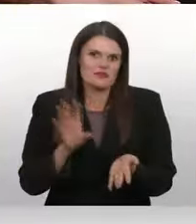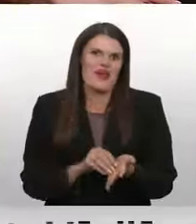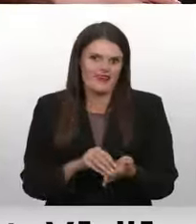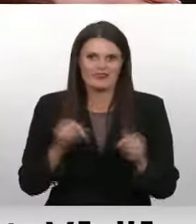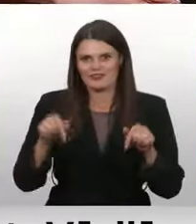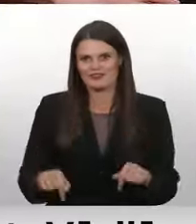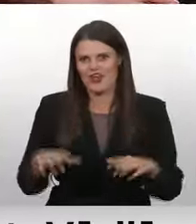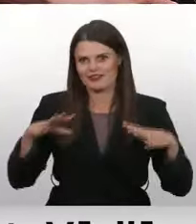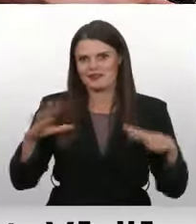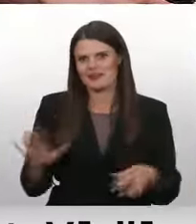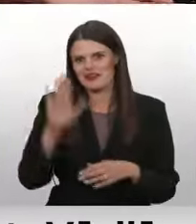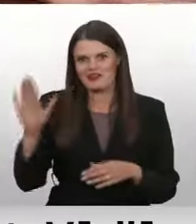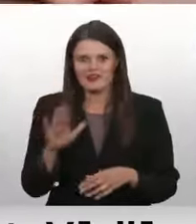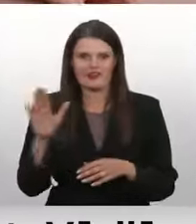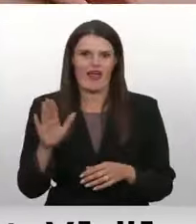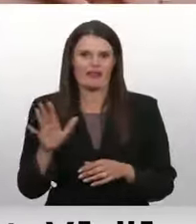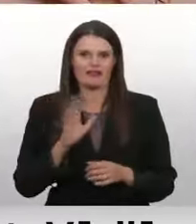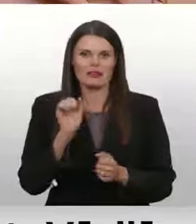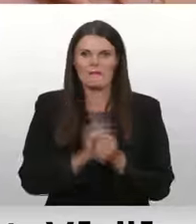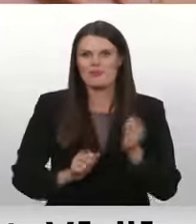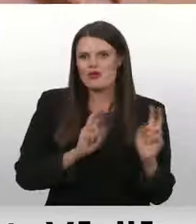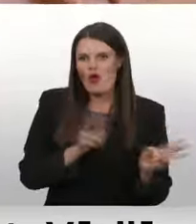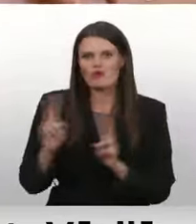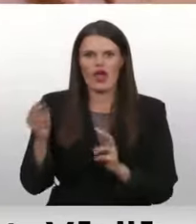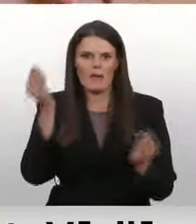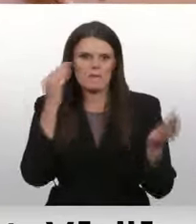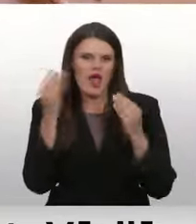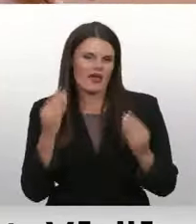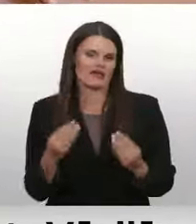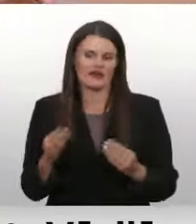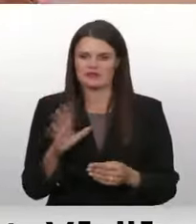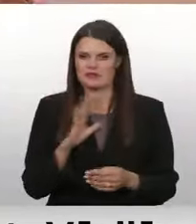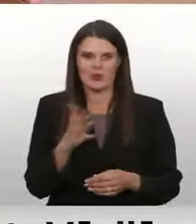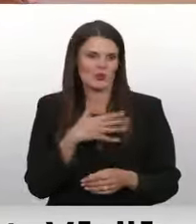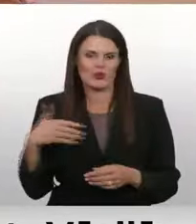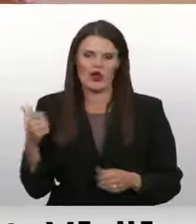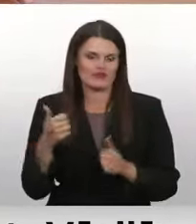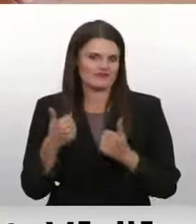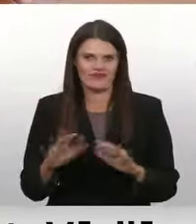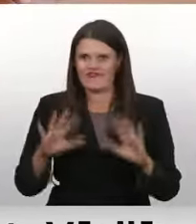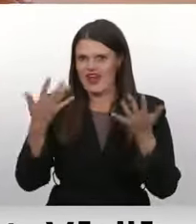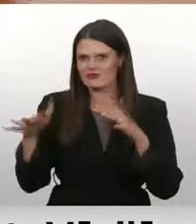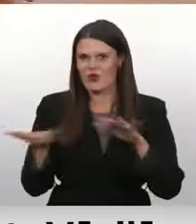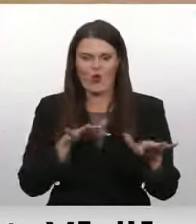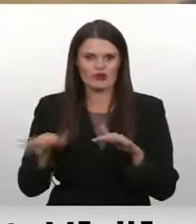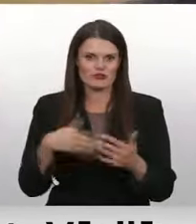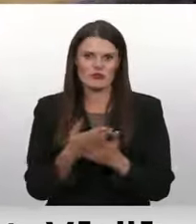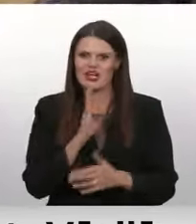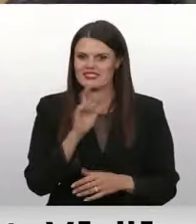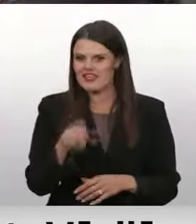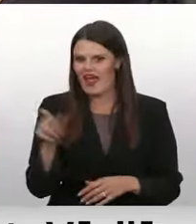šī nedēļas nogalē biodēja make-ups bija ļoti, ļoti veiksmīgi noorganizēts tik